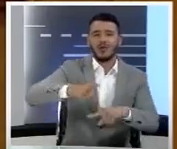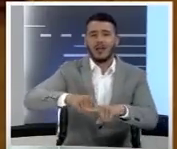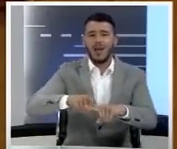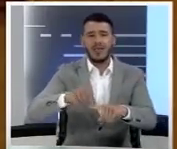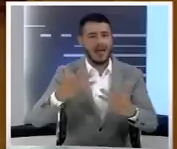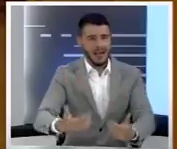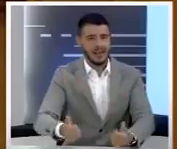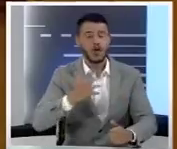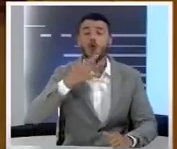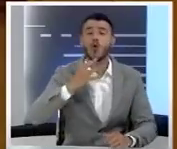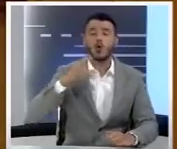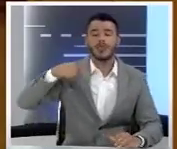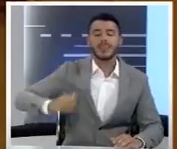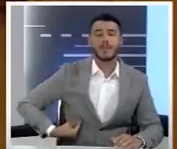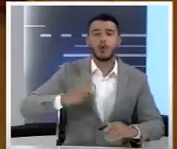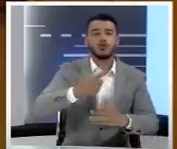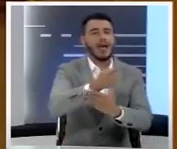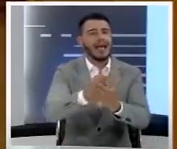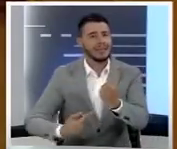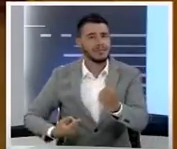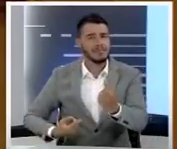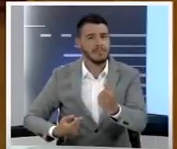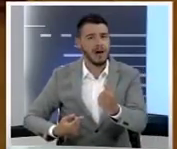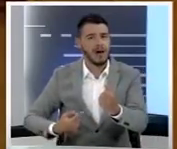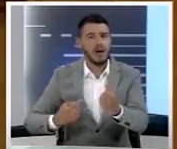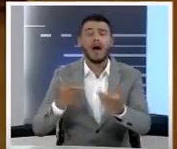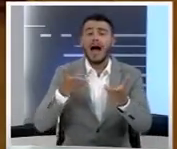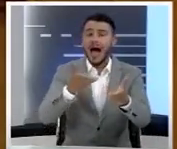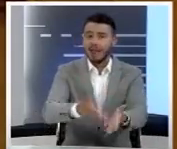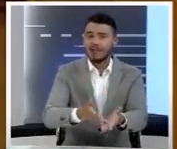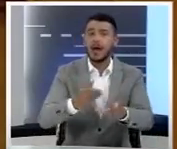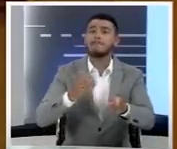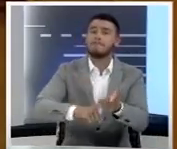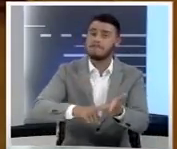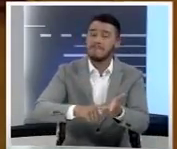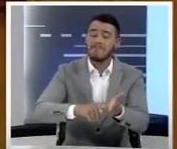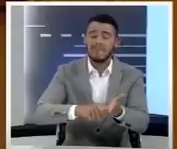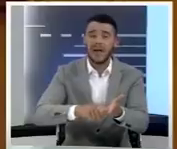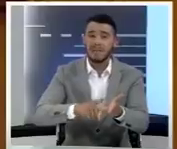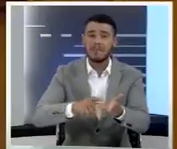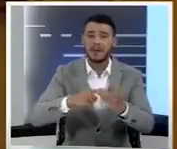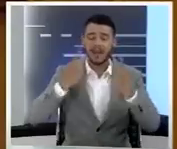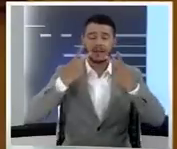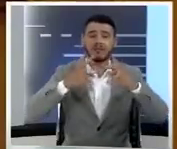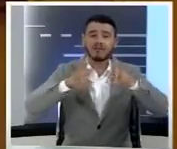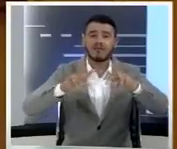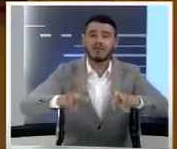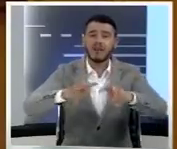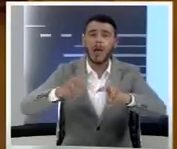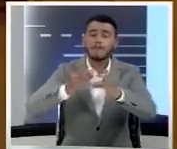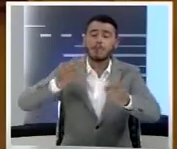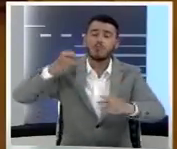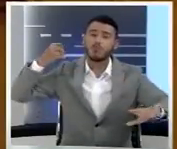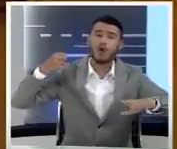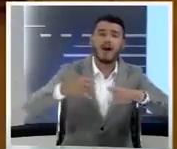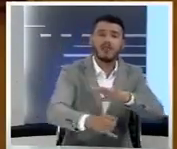το δημόσιο έλλειμμα ή και το έλλειμμα στους υγείους πληρωμών είναι επιφαινόμενα. Πίσω από αυτά τα ελλείμματα υπάρχουν βαθύτερες αιτίες.